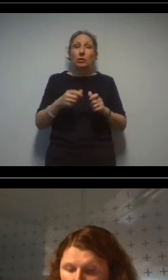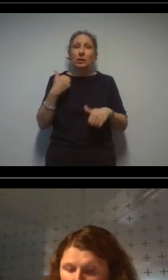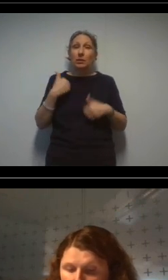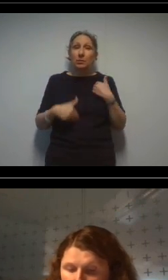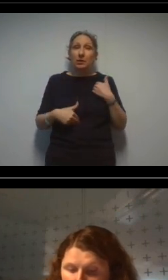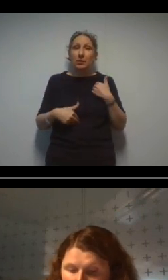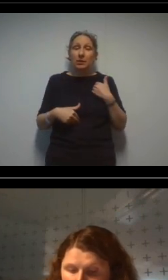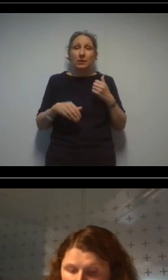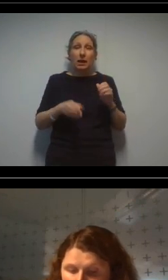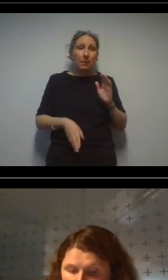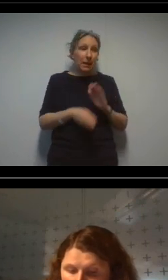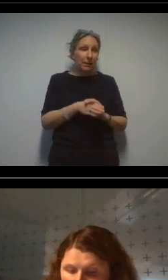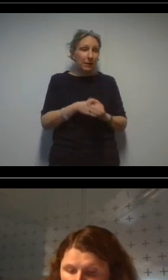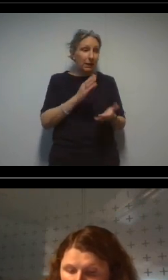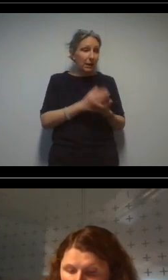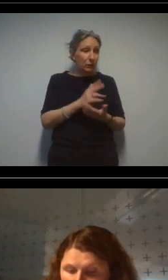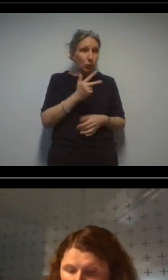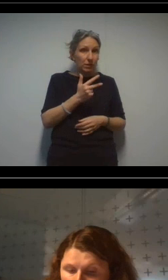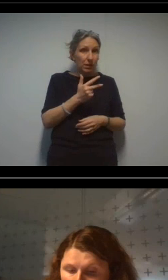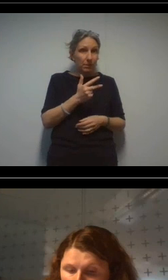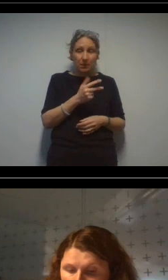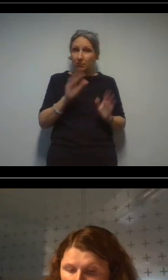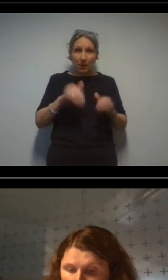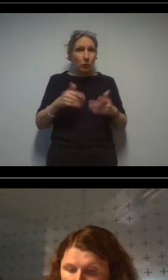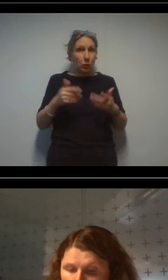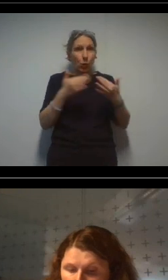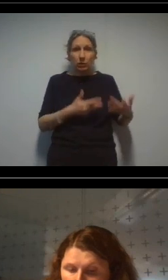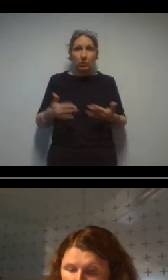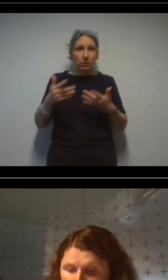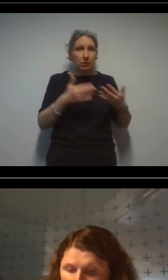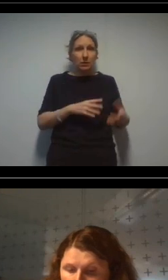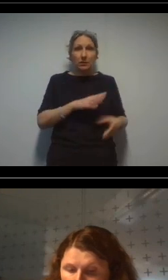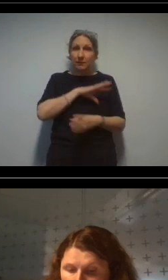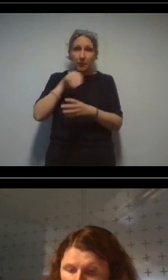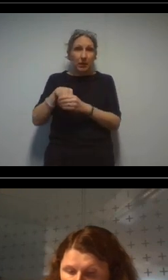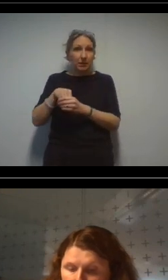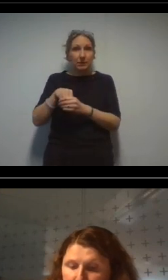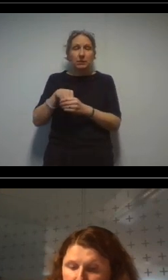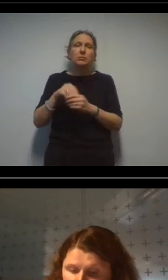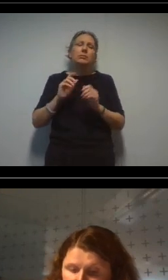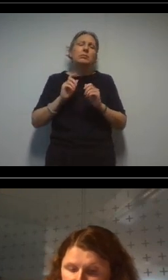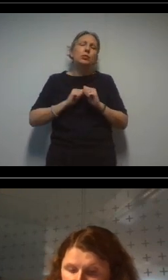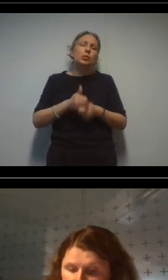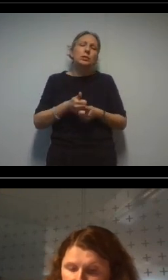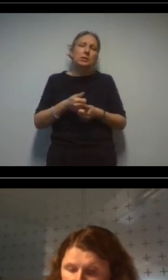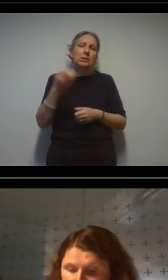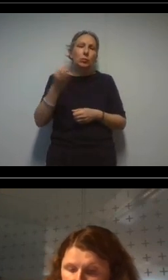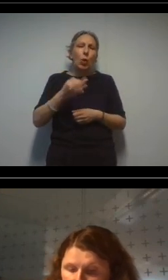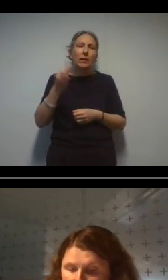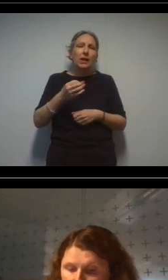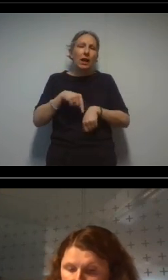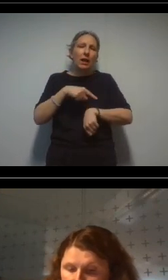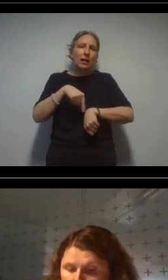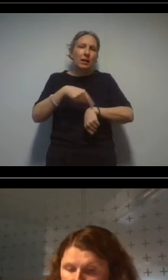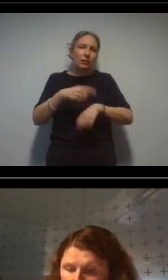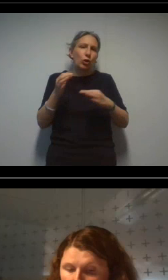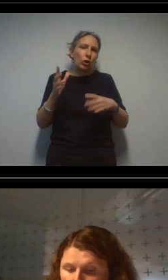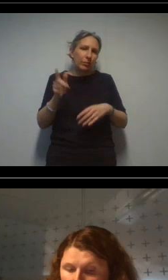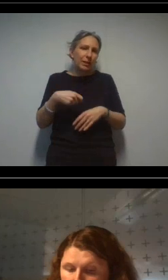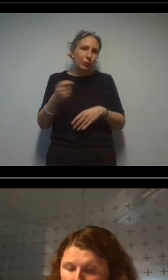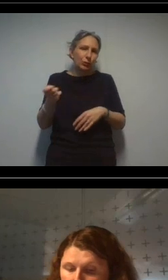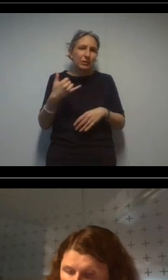stage de troisième, va être comptabilisé, évidemment au prorata temporis, hein, c'est pas pareil d'accueillir un jeune une semaine qu'un